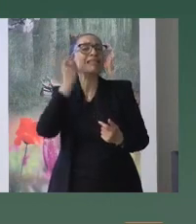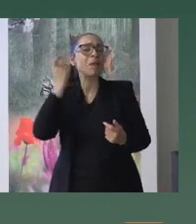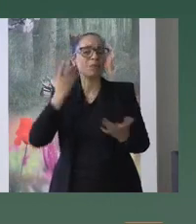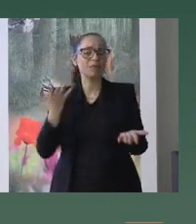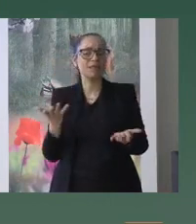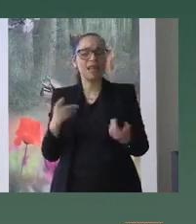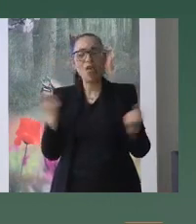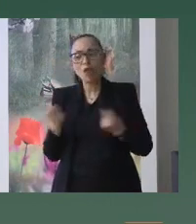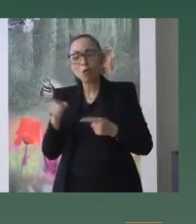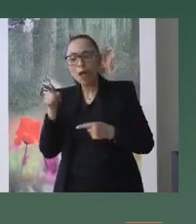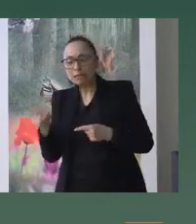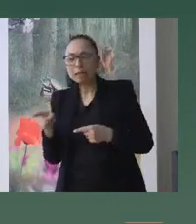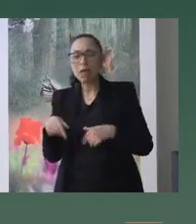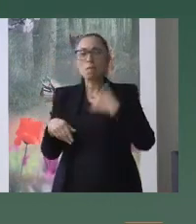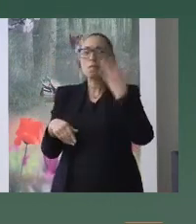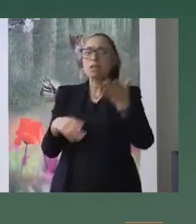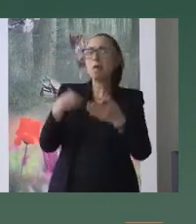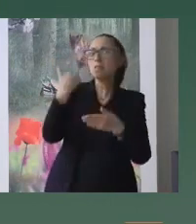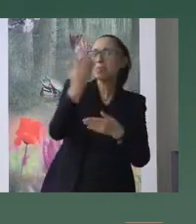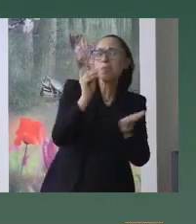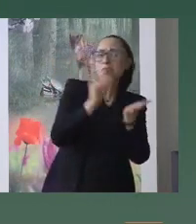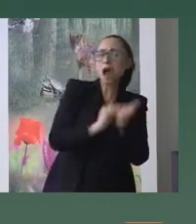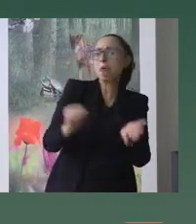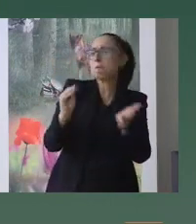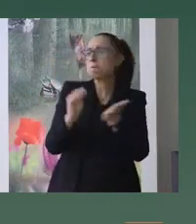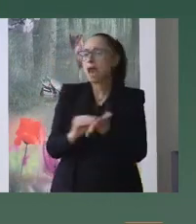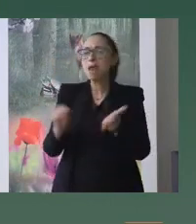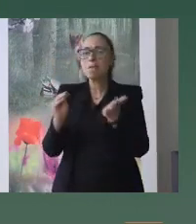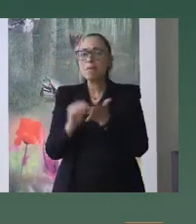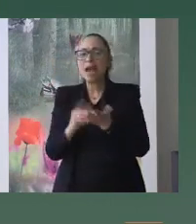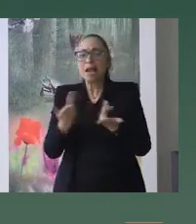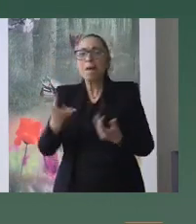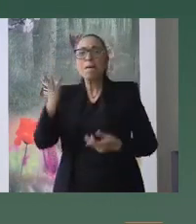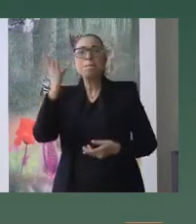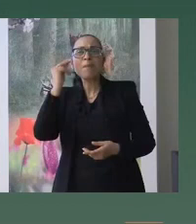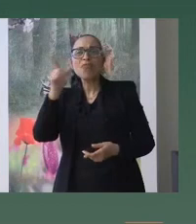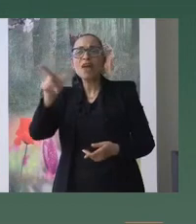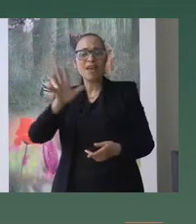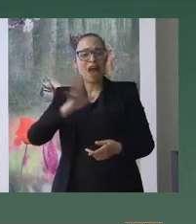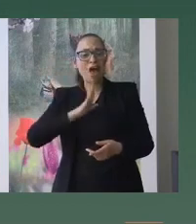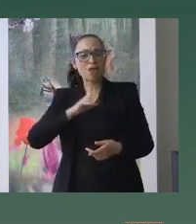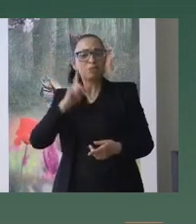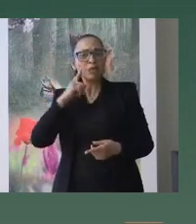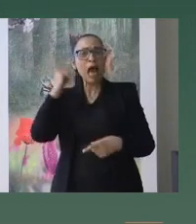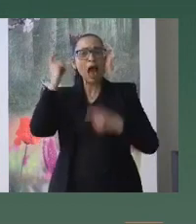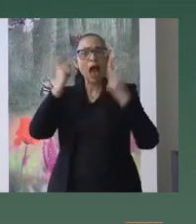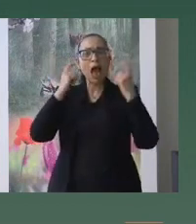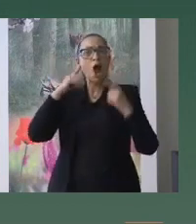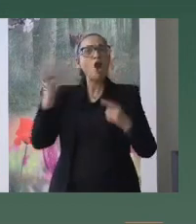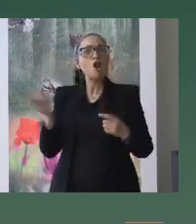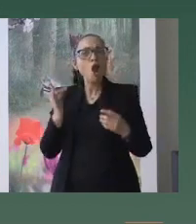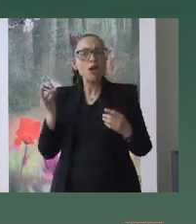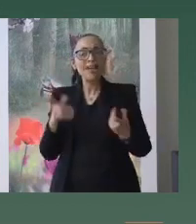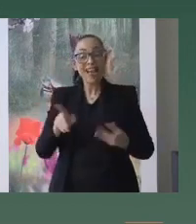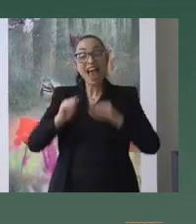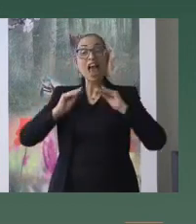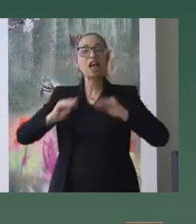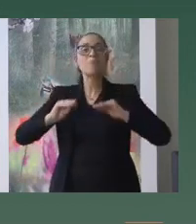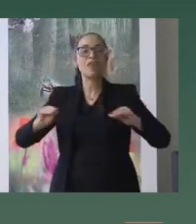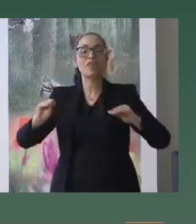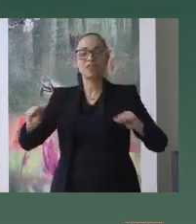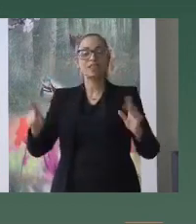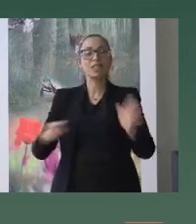και κάπου έξω και θα το κάνεις και σε κάτι άλλο. Άρα μας βάζουν τον πολίτη σε μια τέτοια λογική που νομίζω είναι αυτό που συζητάμε. Η εκπαίδευση,